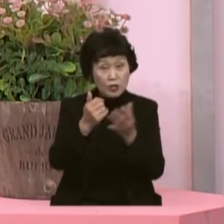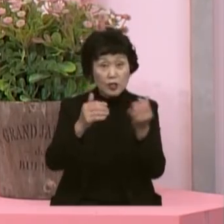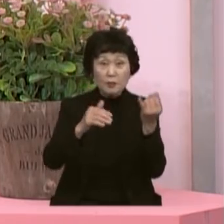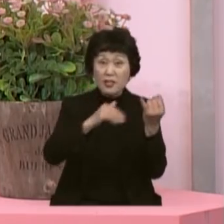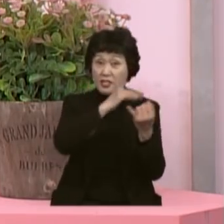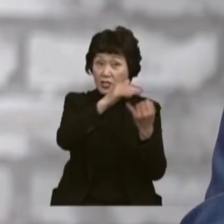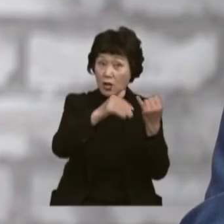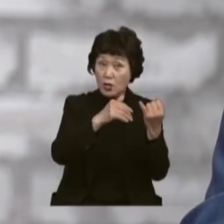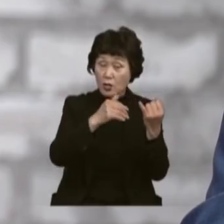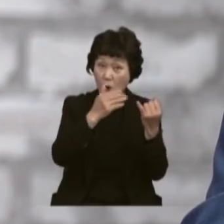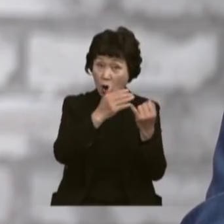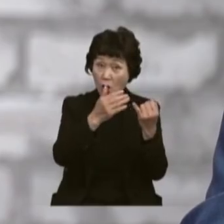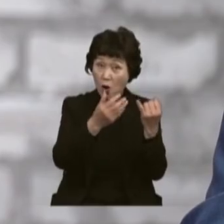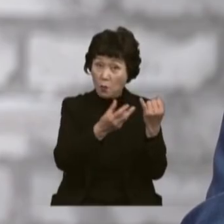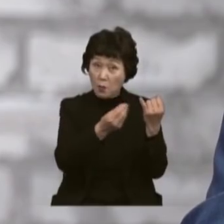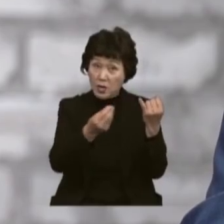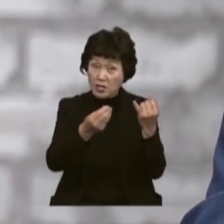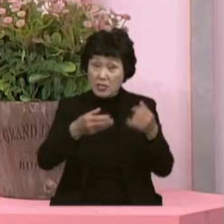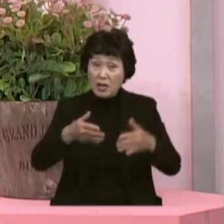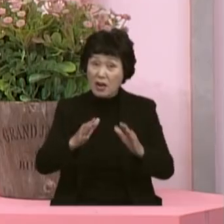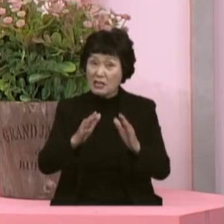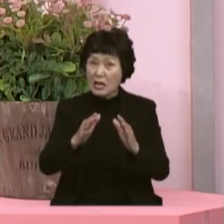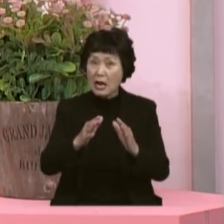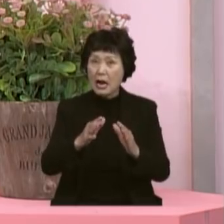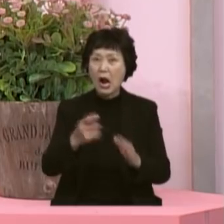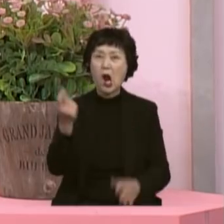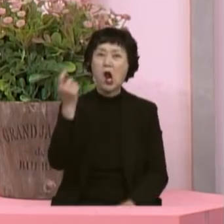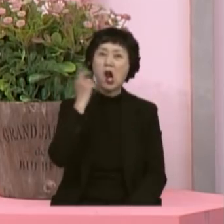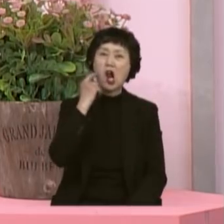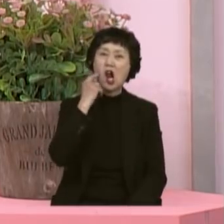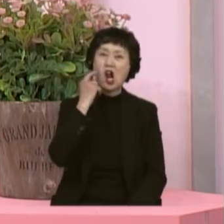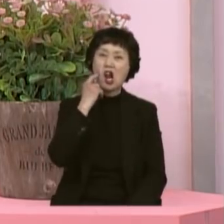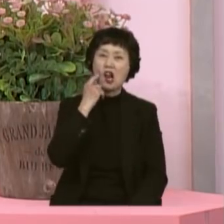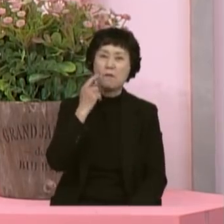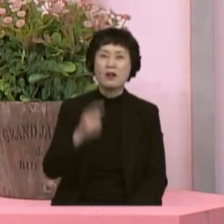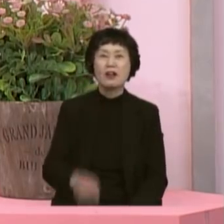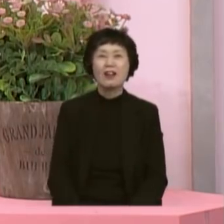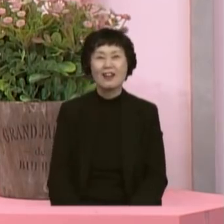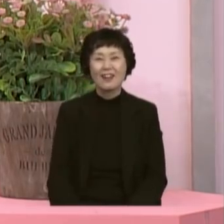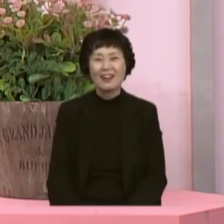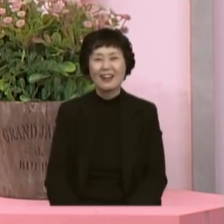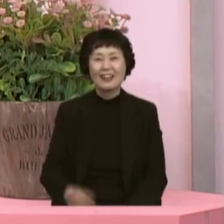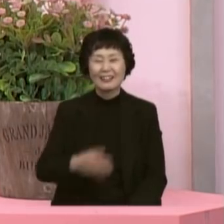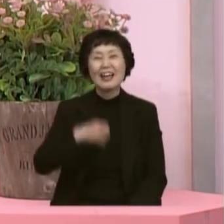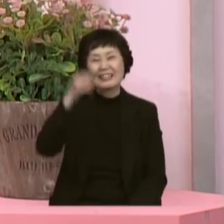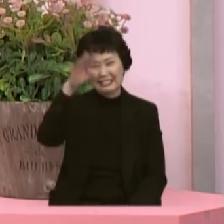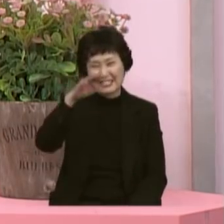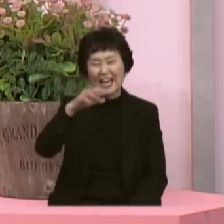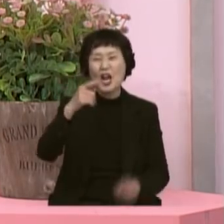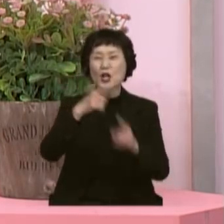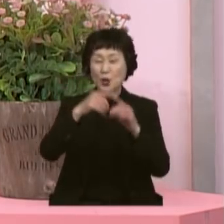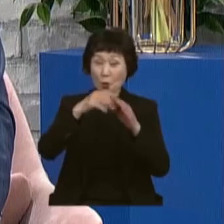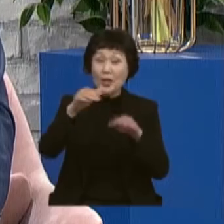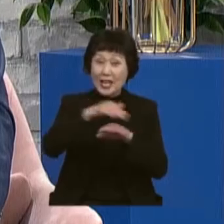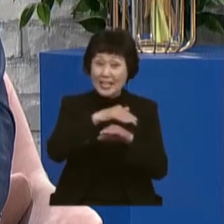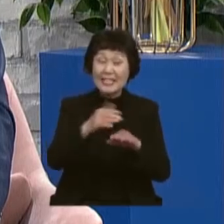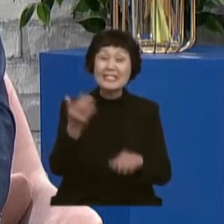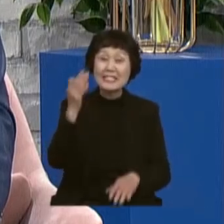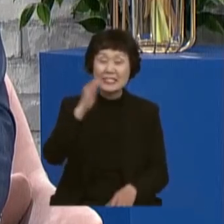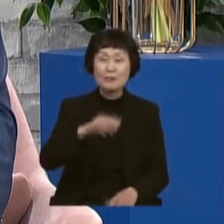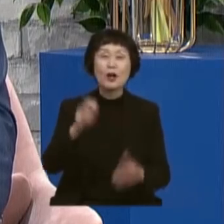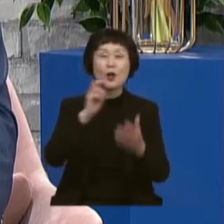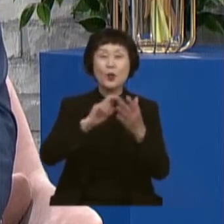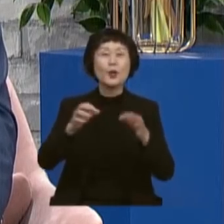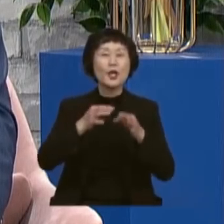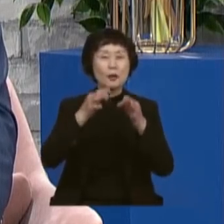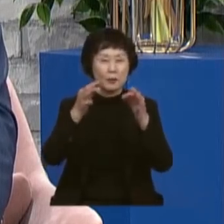완전히 구라갖고 부활하셨다는 건 택도 없는 소리고 어. 그러니까 교회 놀러 다녔구나 그래. 그렇죠. 음악하러 다닌 거야 노래하러 다니고 노래하러 알바하러